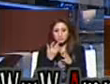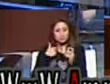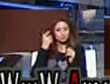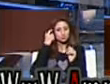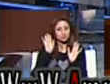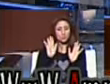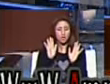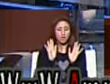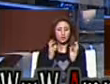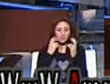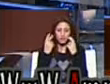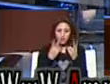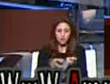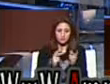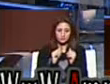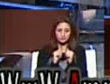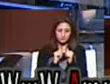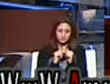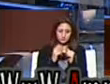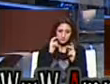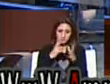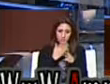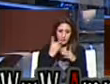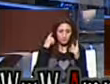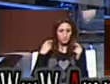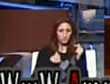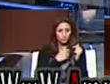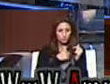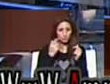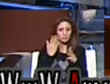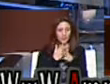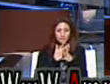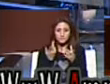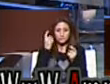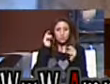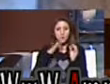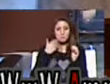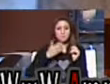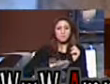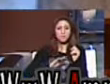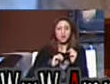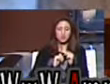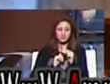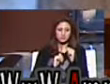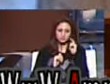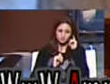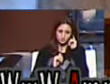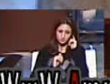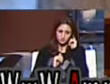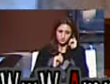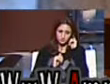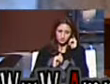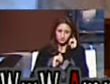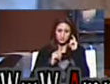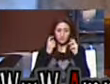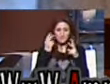اللي يبدو في الصوره الممرضتين برضو يعني بداوا يتعافوا يعني مش مركزين قوي، مش عارفين لسه برضه. هو ده عادم ولا غاز يا دكتور لؤي؟ ده